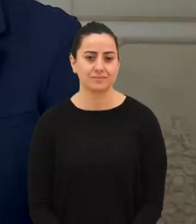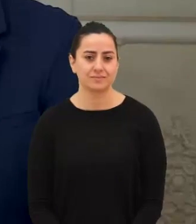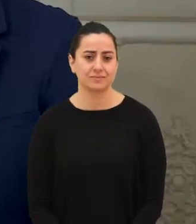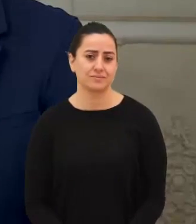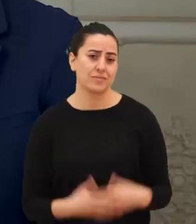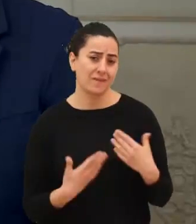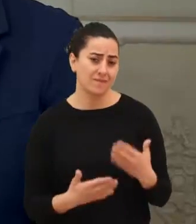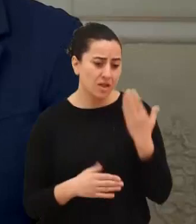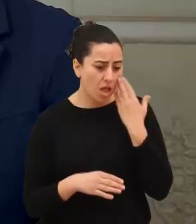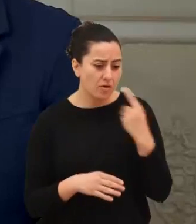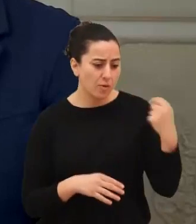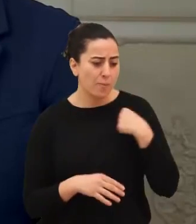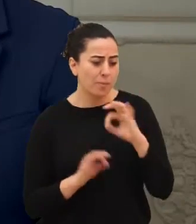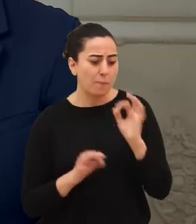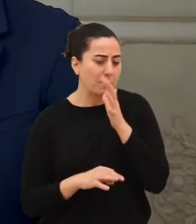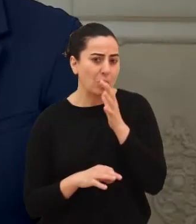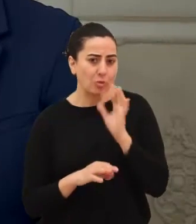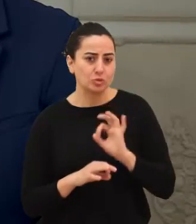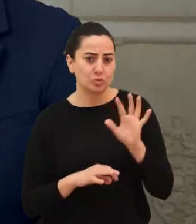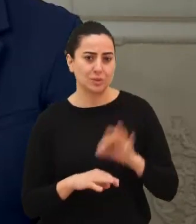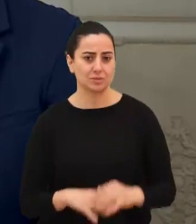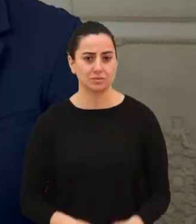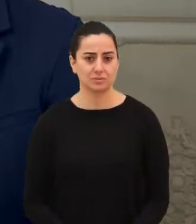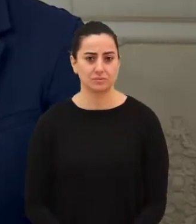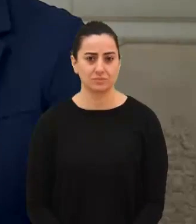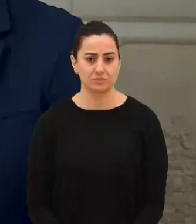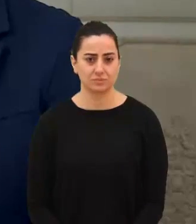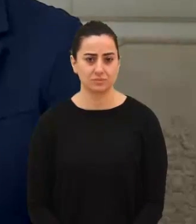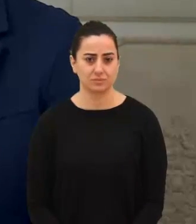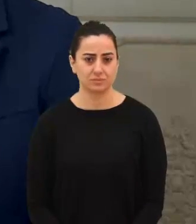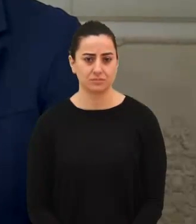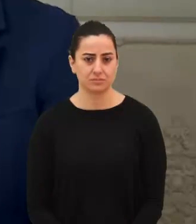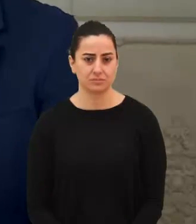Ay zevkimi o kadar iyi biliyorsun ki. Ay, dur şunu çıkaracağım.